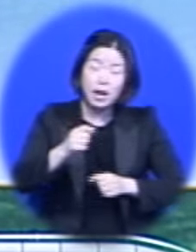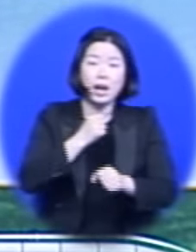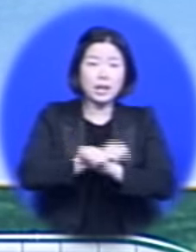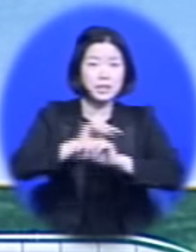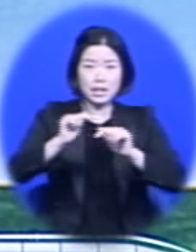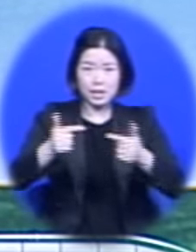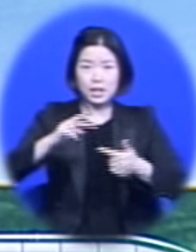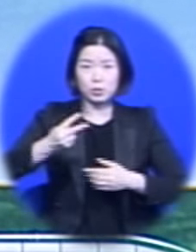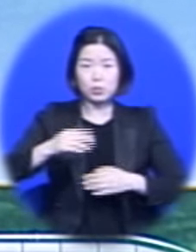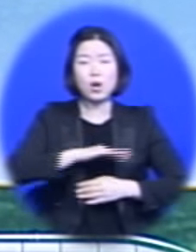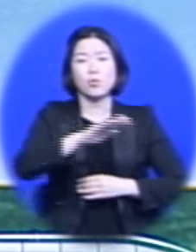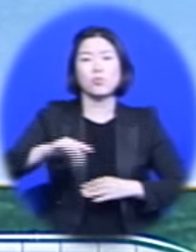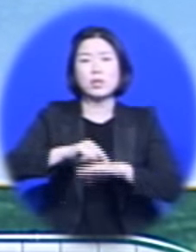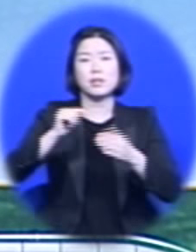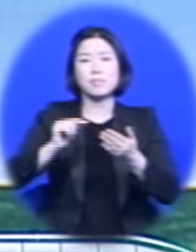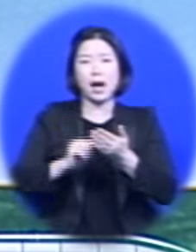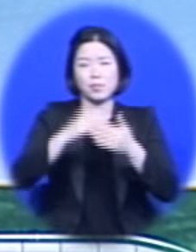마음을 다 아십니다.